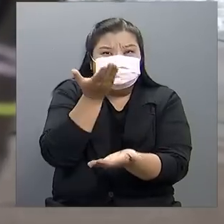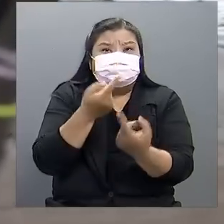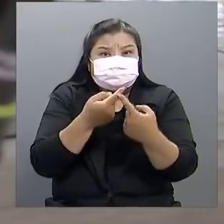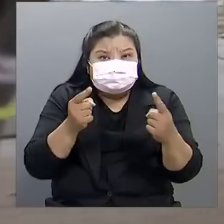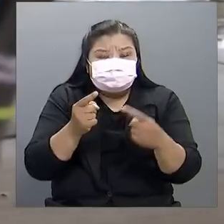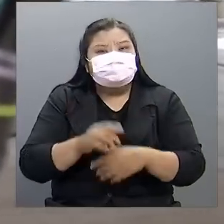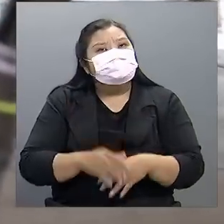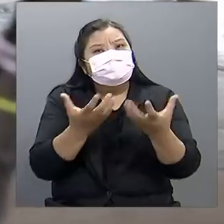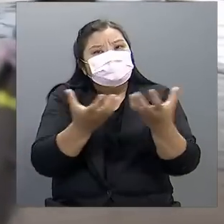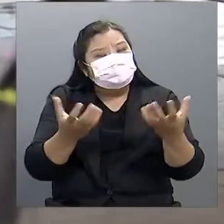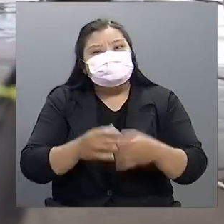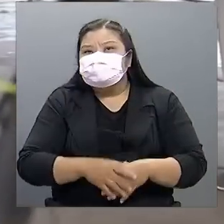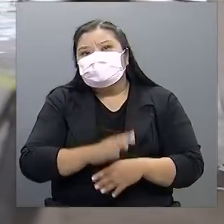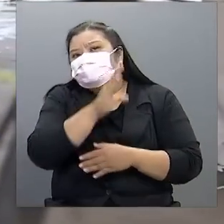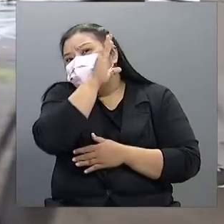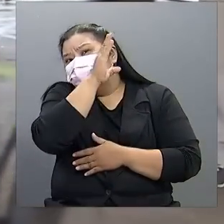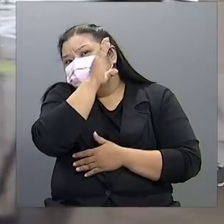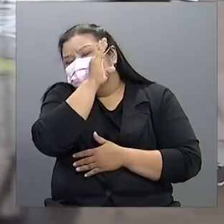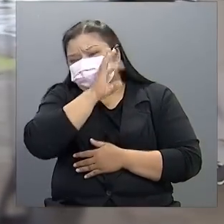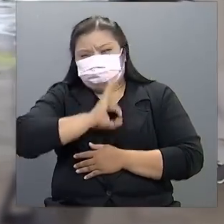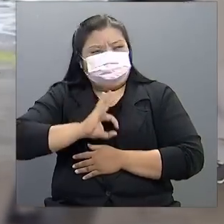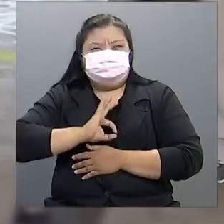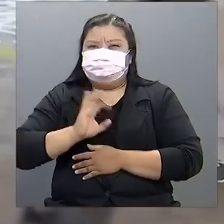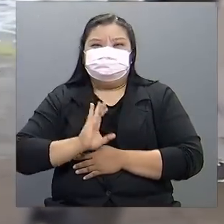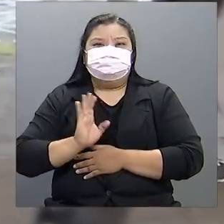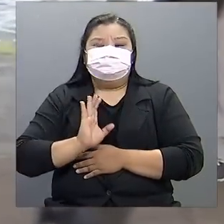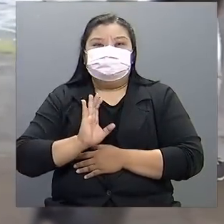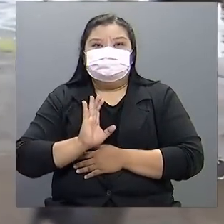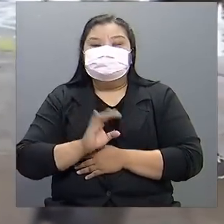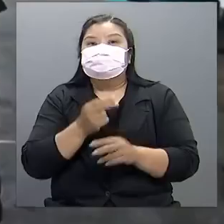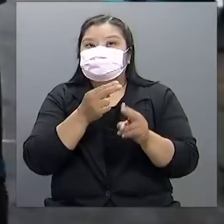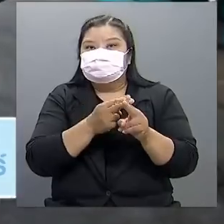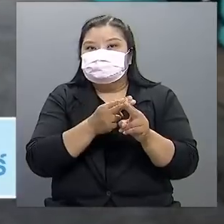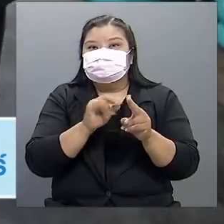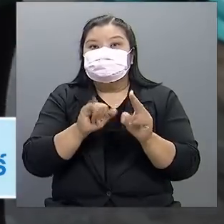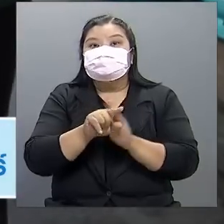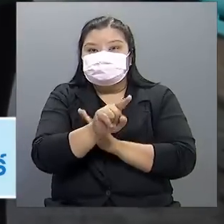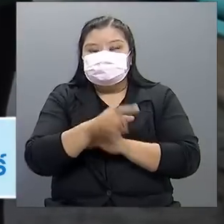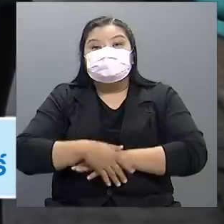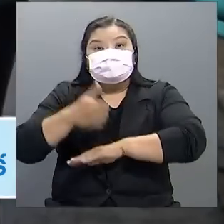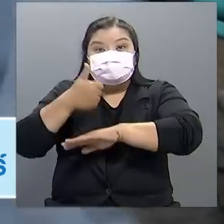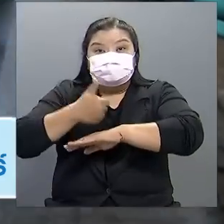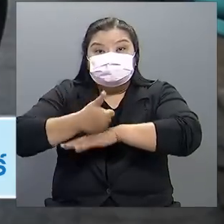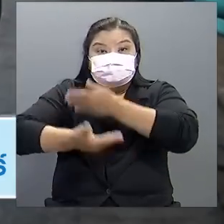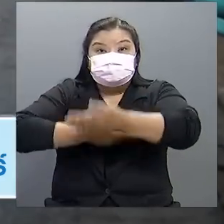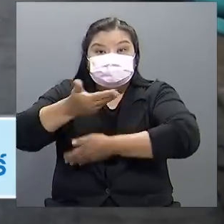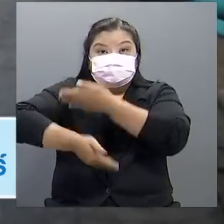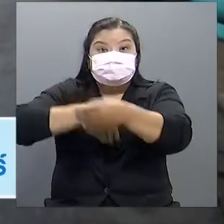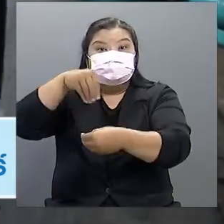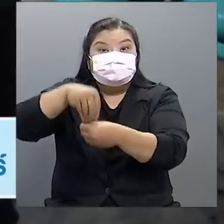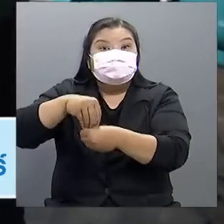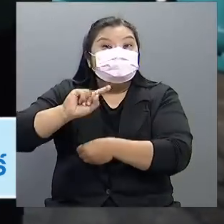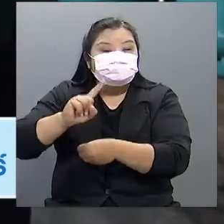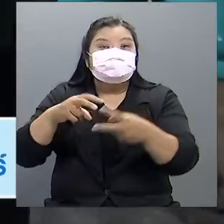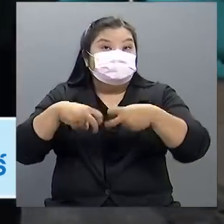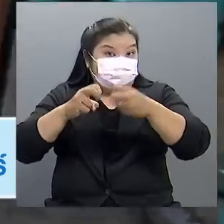ียวคามรู้สึกนะคณผชมนางที่รุนวันจงใจพักค่ะพันมจจกัชุรินพร้มด้วยในทัสนัยสายแสงจันหัหนาสำั